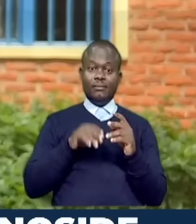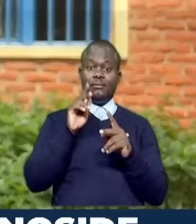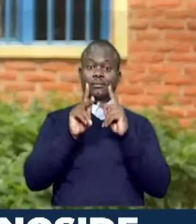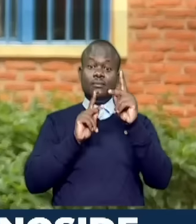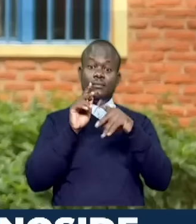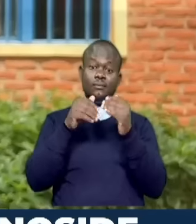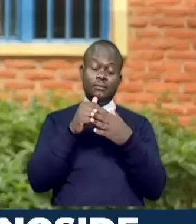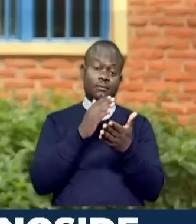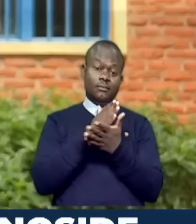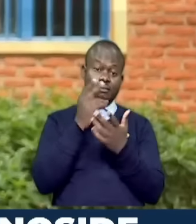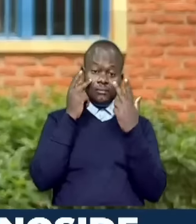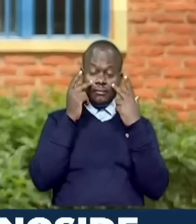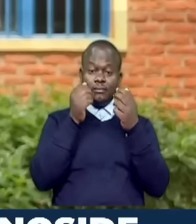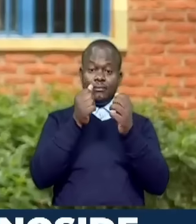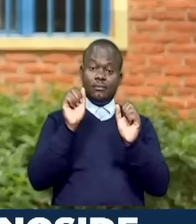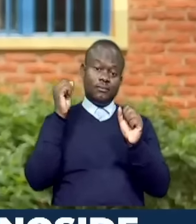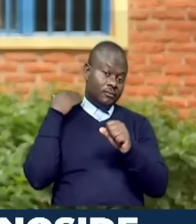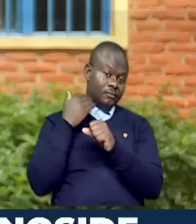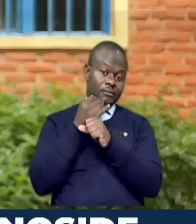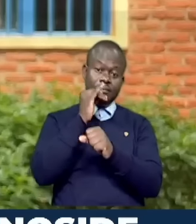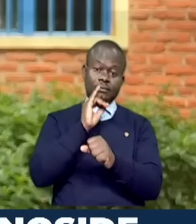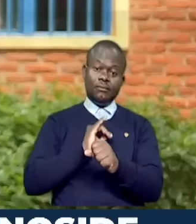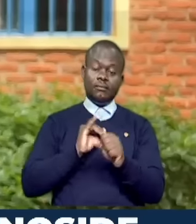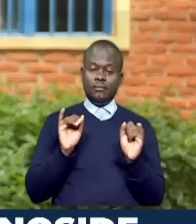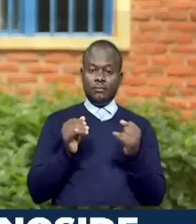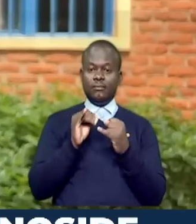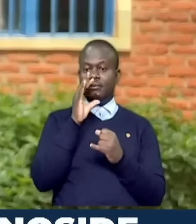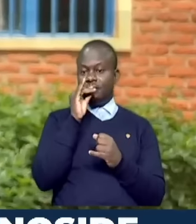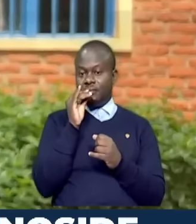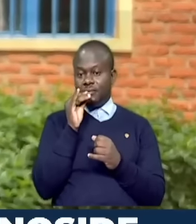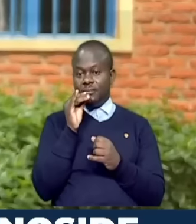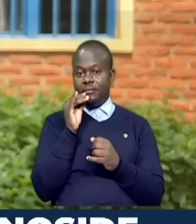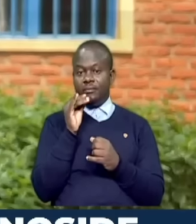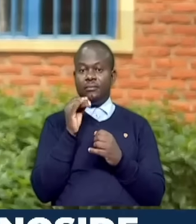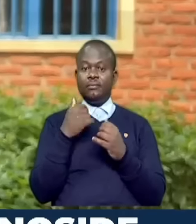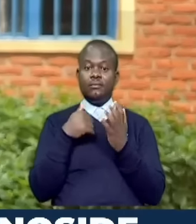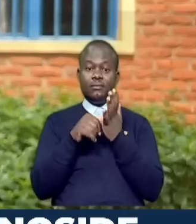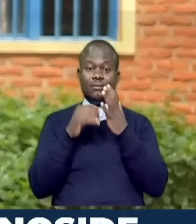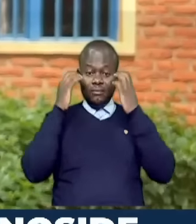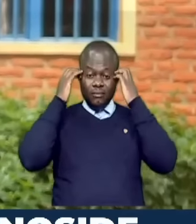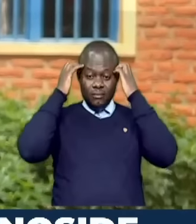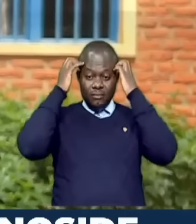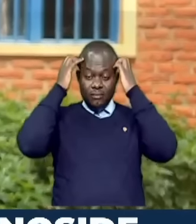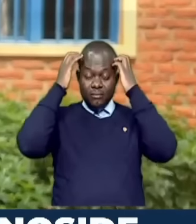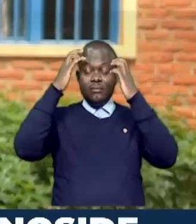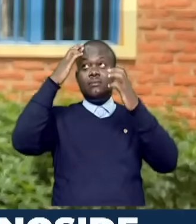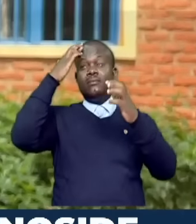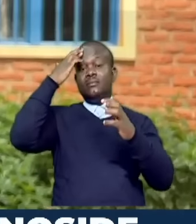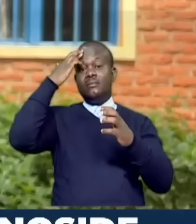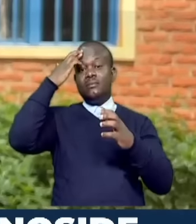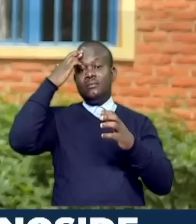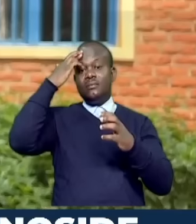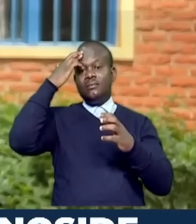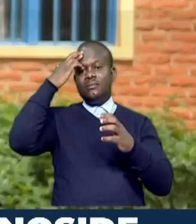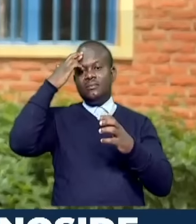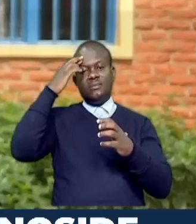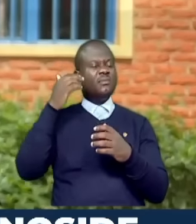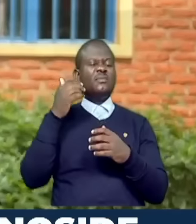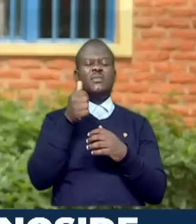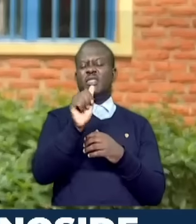nyine babona bacitse ku icumu tugeza no kubivugaho ahuye n'ihungabana ritewe n'ibintu byinshi abayibutse wayigirishaga